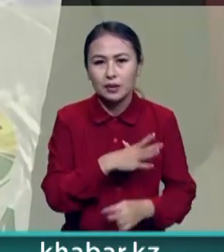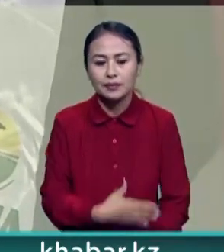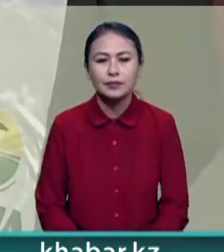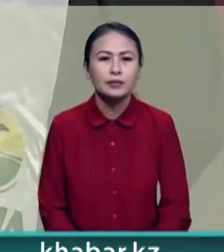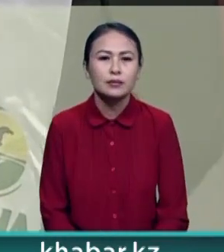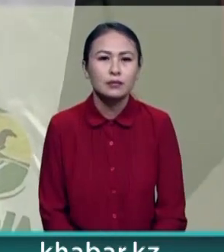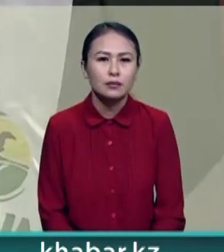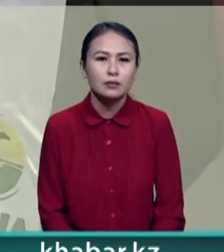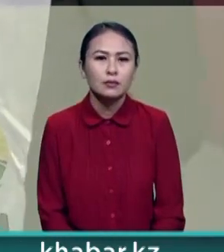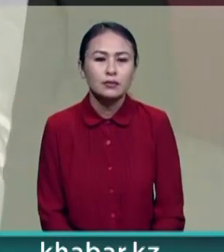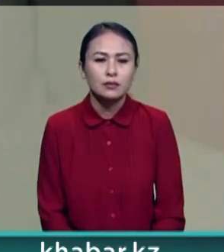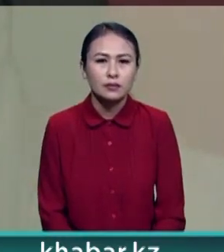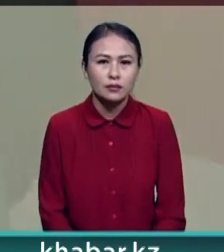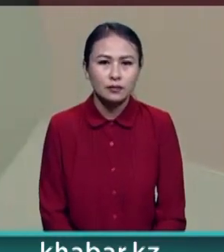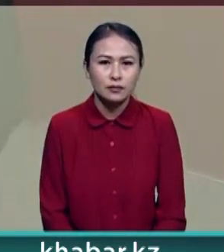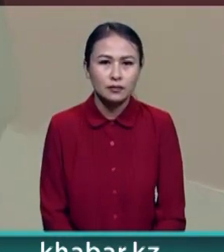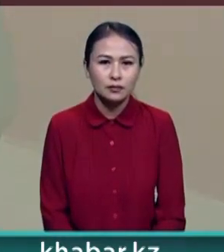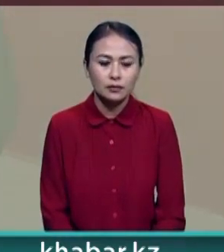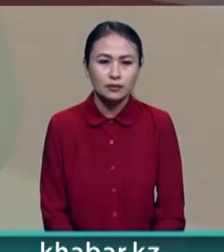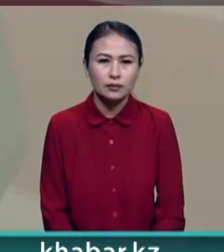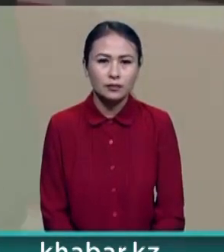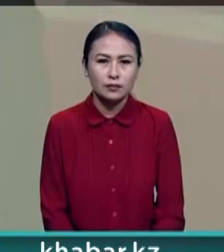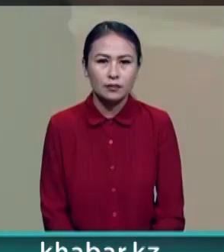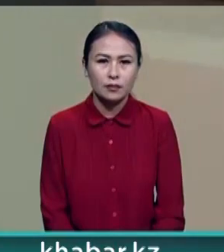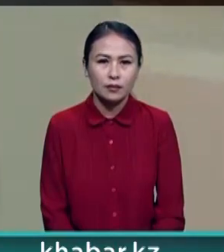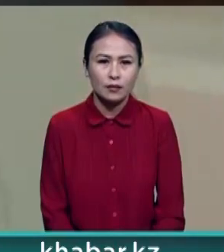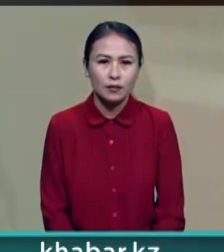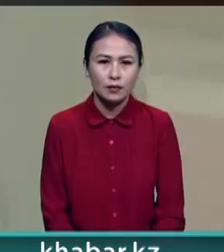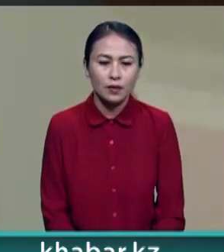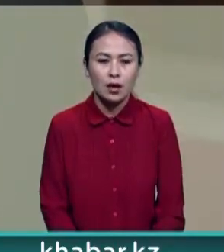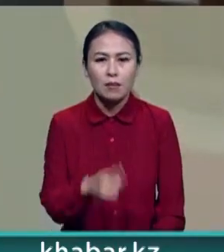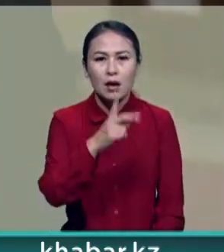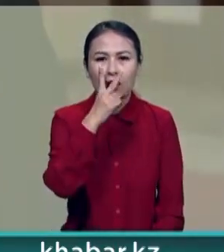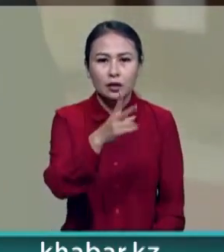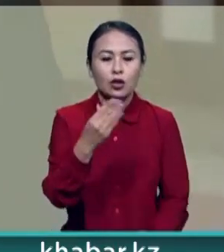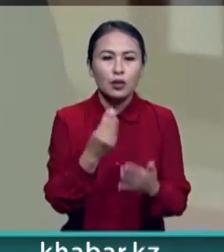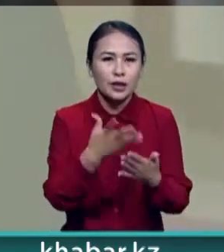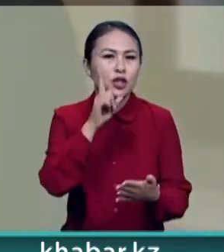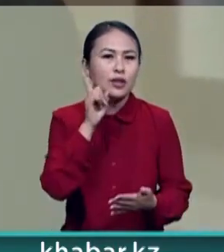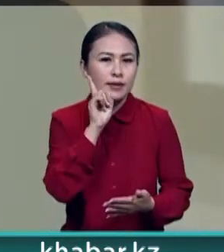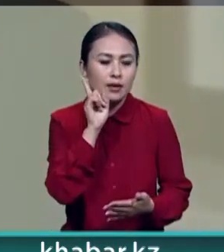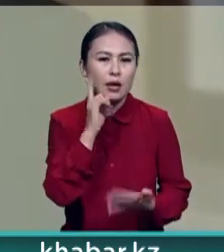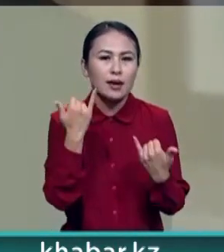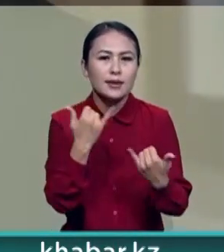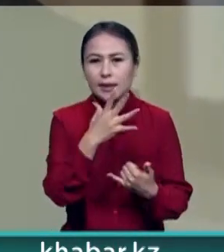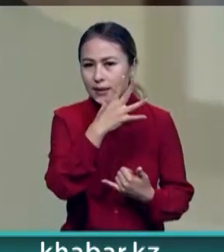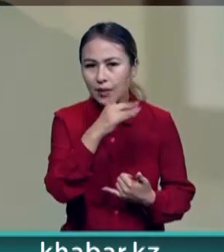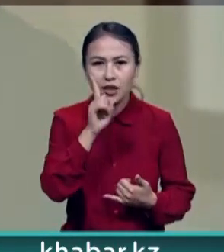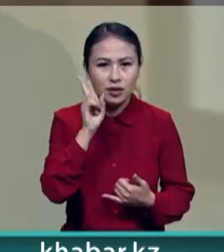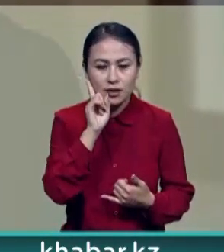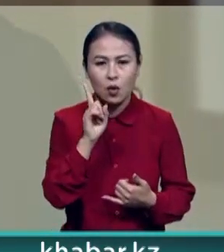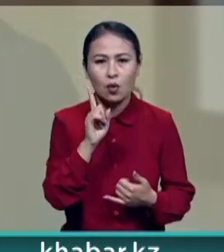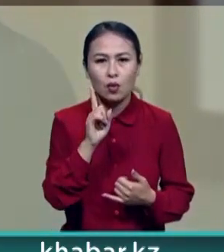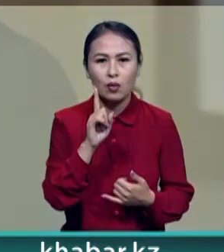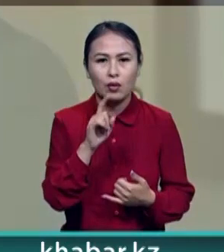Сол жөнінде тарқатып айтып берсеңіз. Жақсы, саламатсыздар ма? Бір аңғарғаным, құрметті жастар, қазіргі таңда жастарымыз оңай